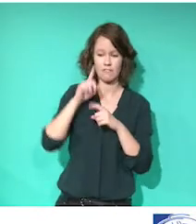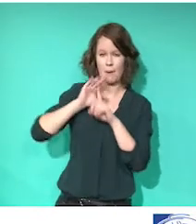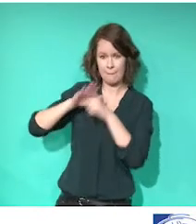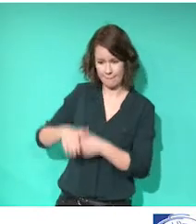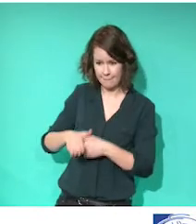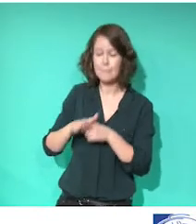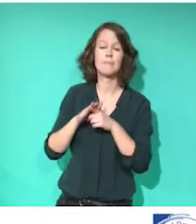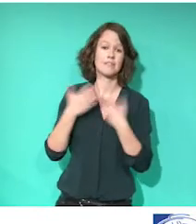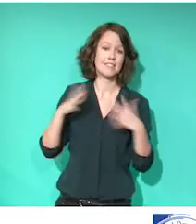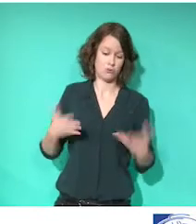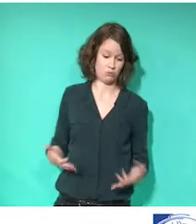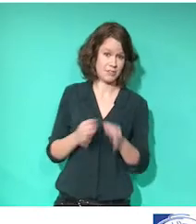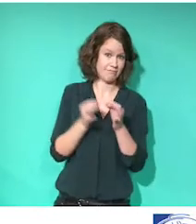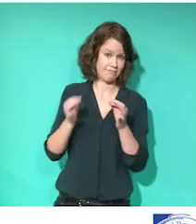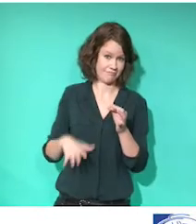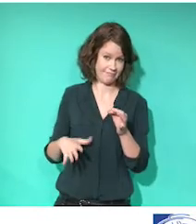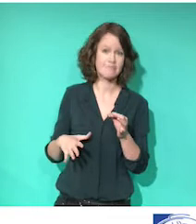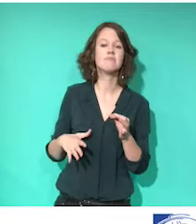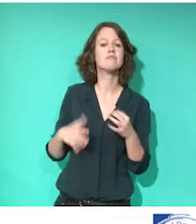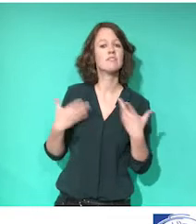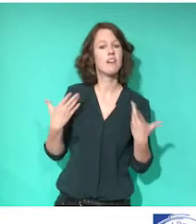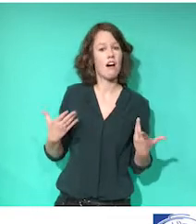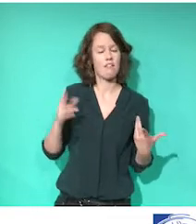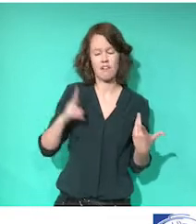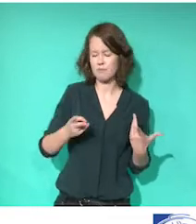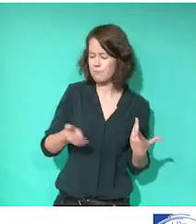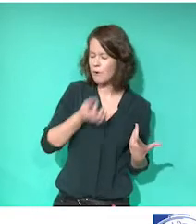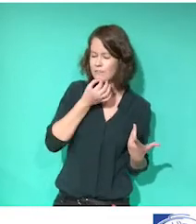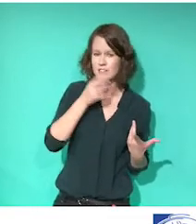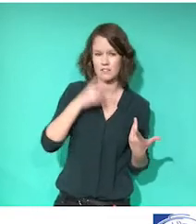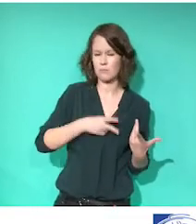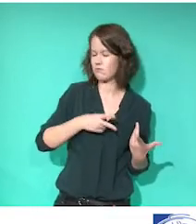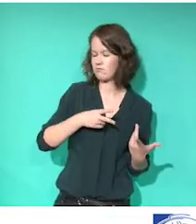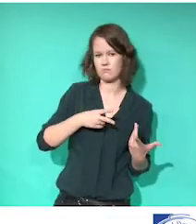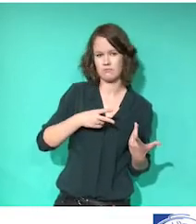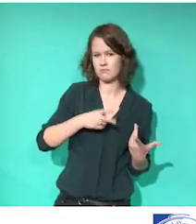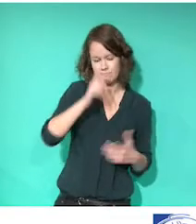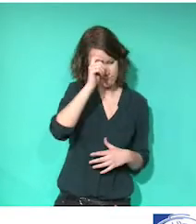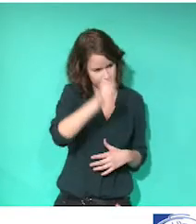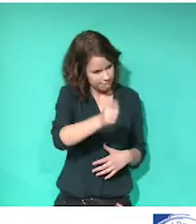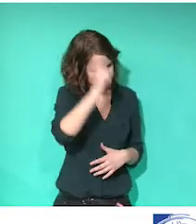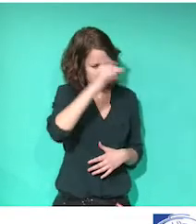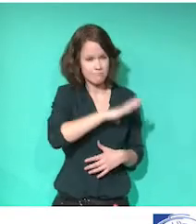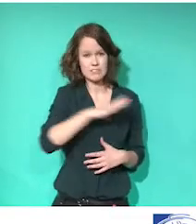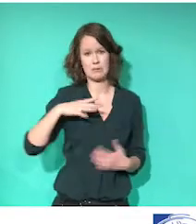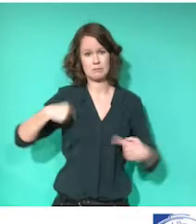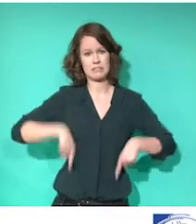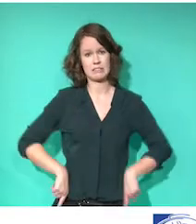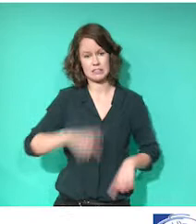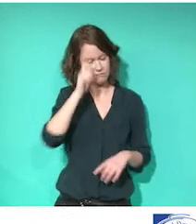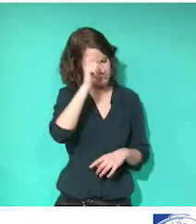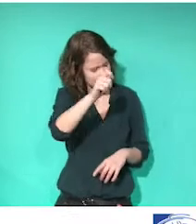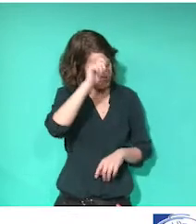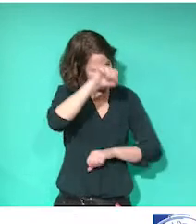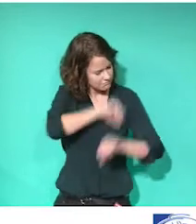temps de parole pour renouveler toute mon admiration et tout mon soutien à Laurence Rossignol pour cette